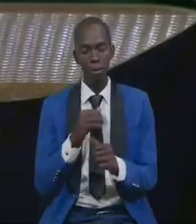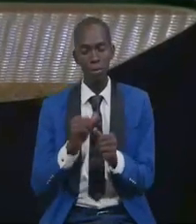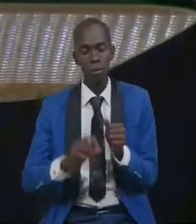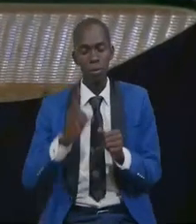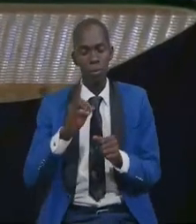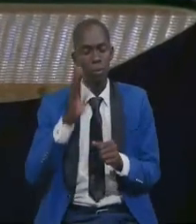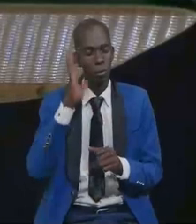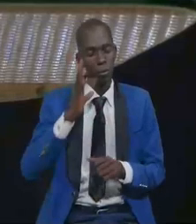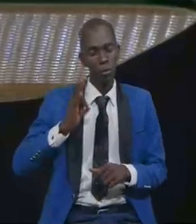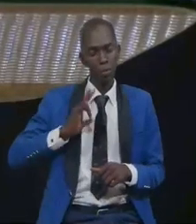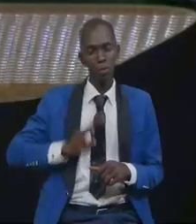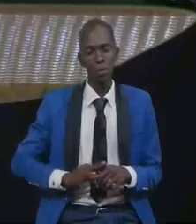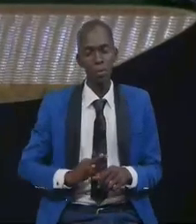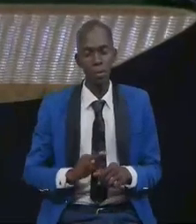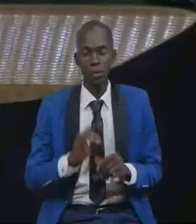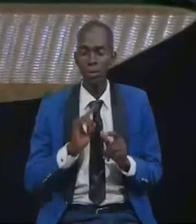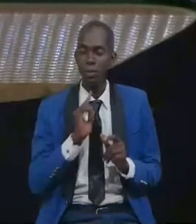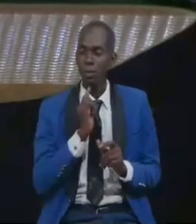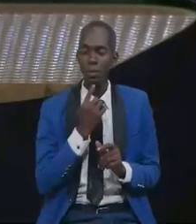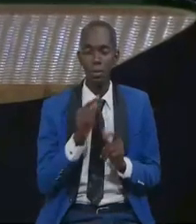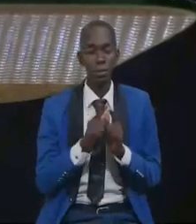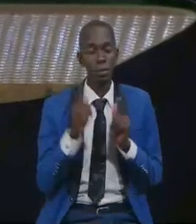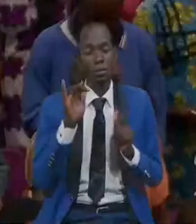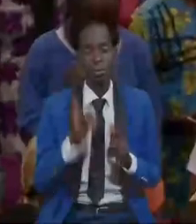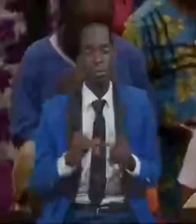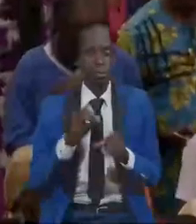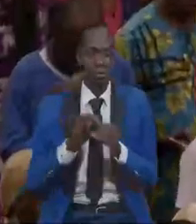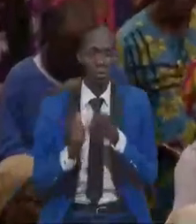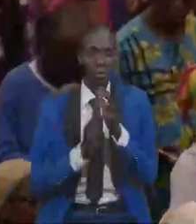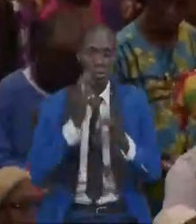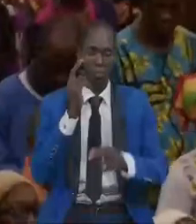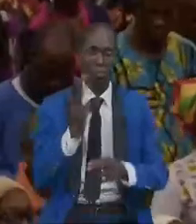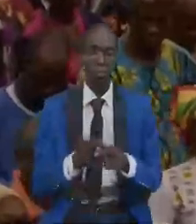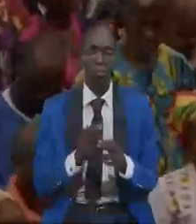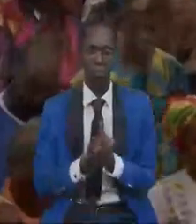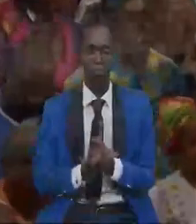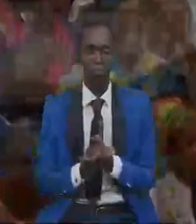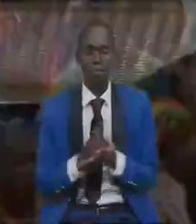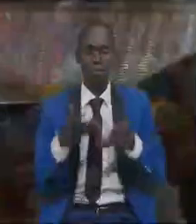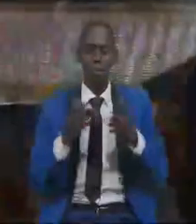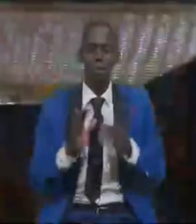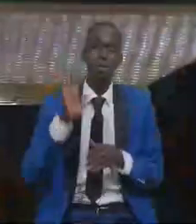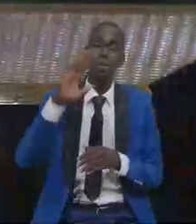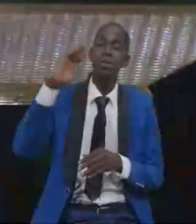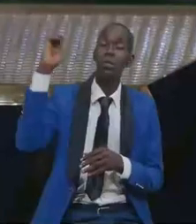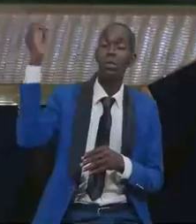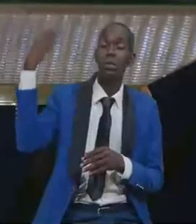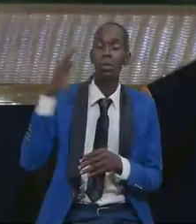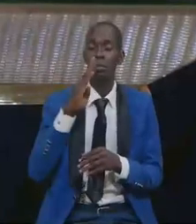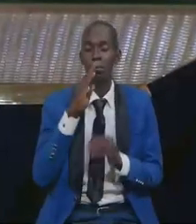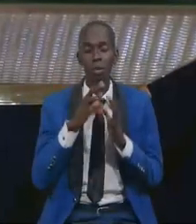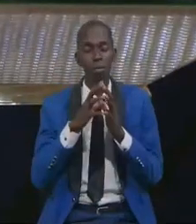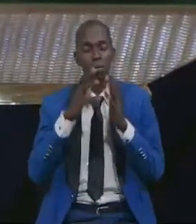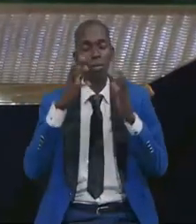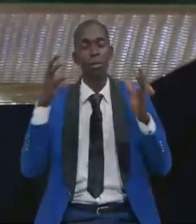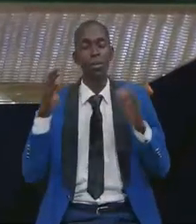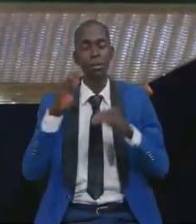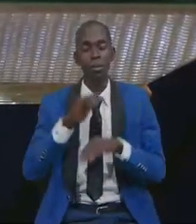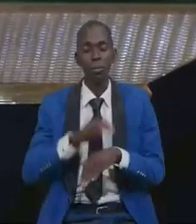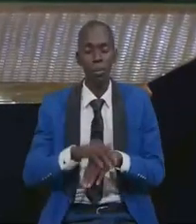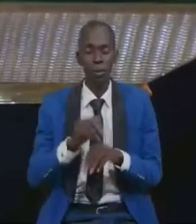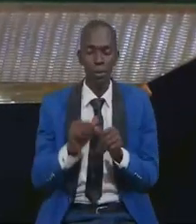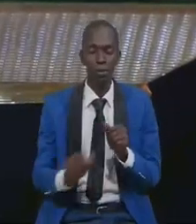profiter grandement au nom de Jésus. Que ta grâce soit abondante sur toutes les